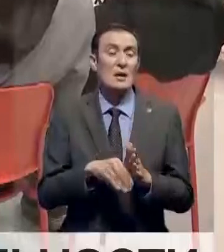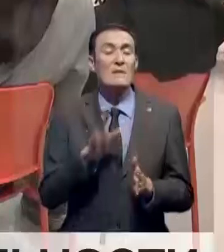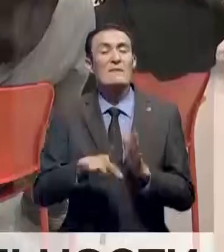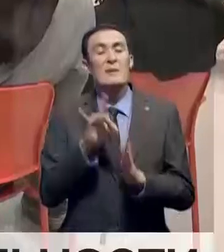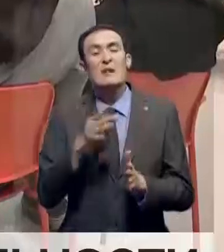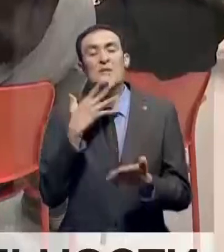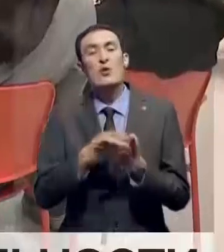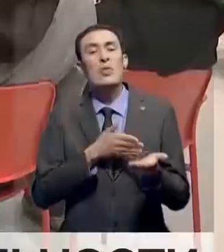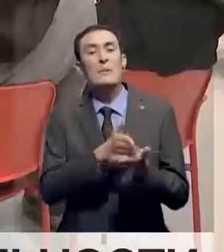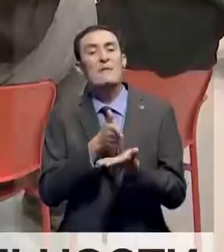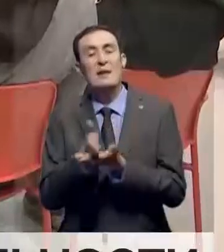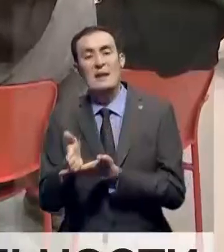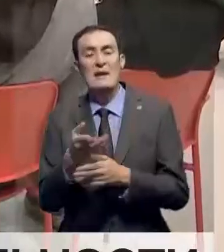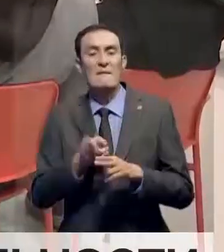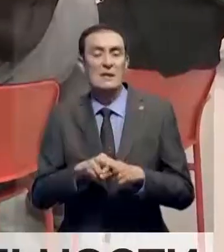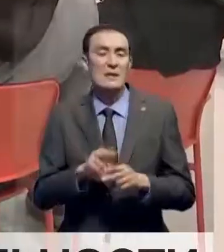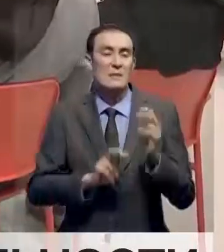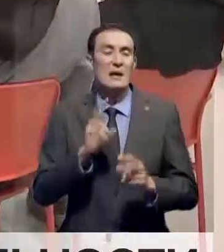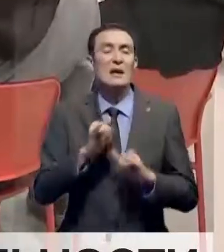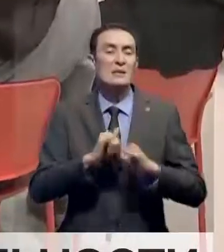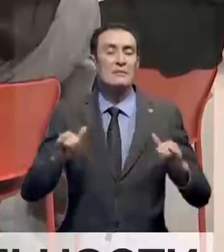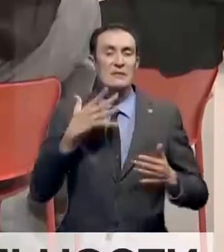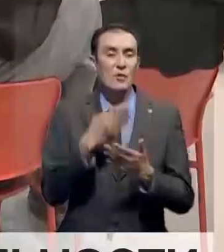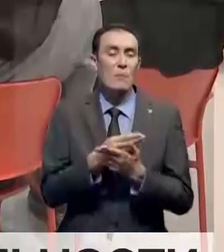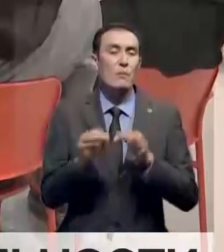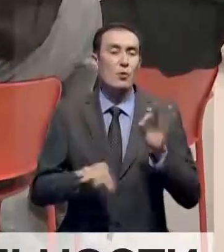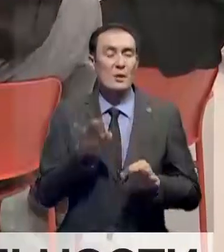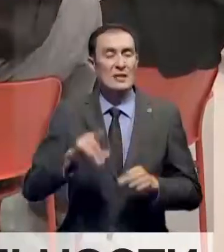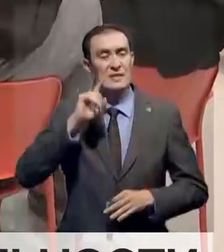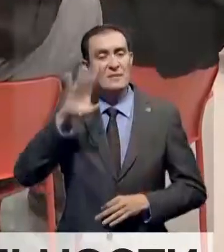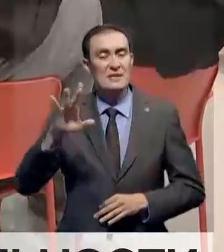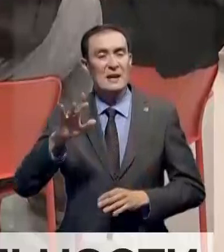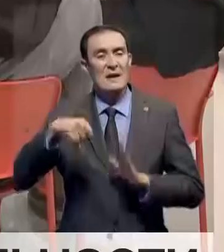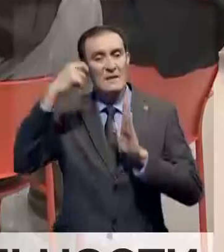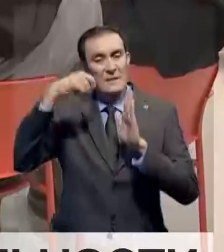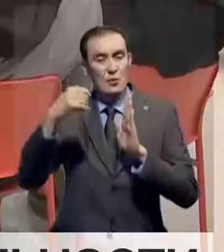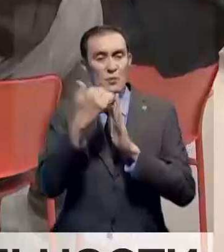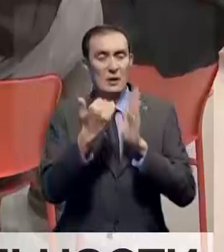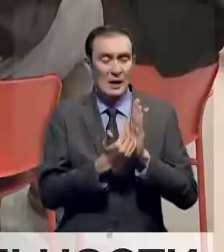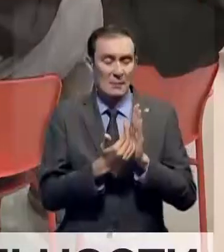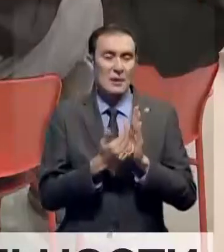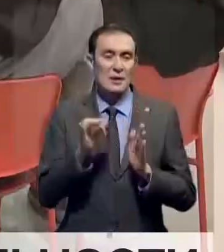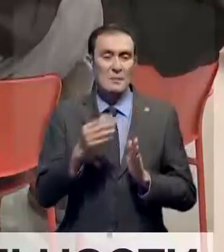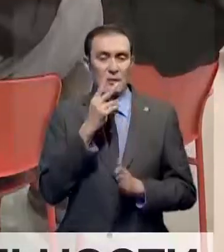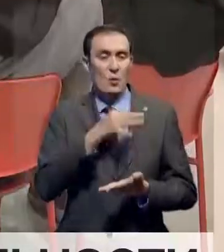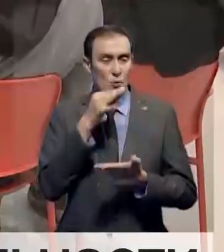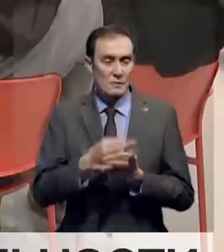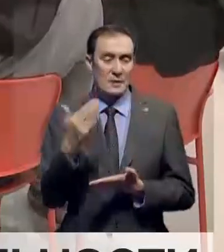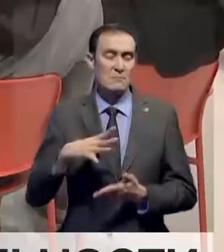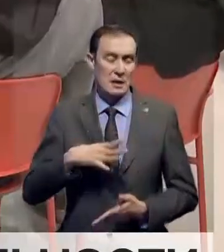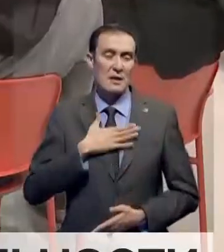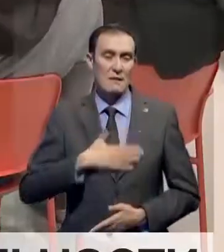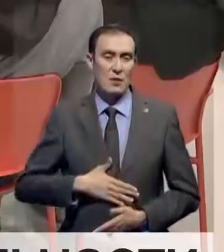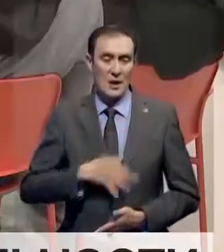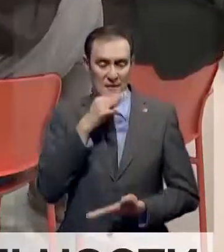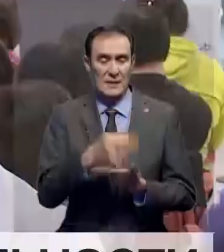свое направление в данной индустрии, как продвигать свои проекты на известных видеоплощадках и судя. По отзывам они остались